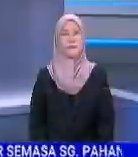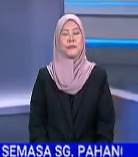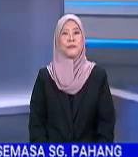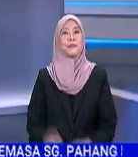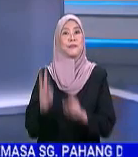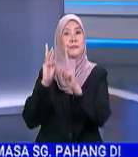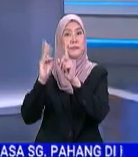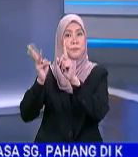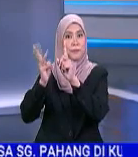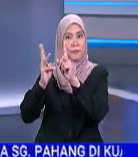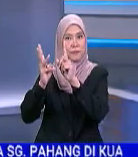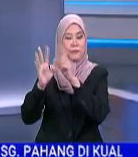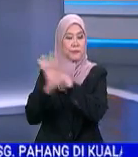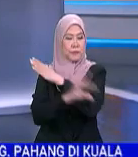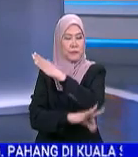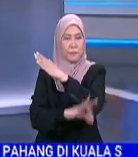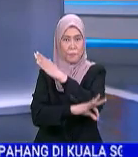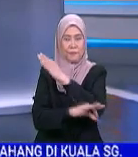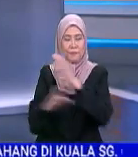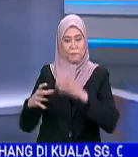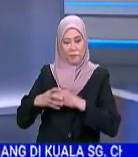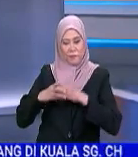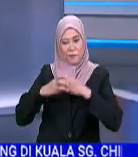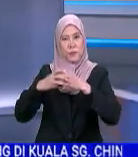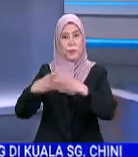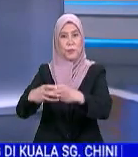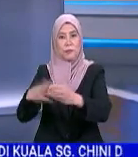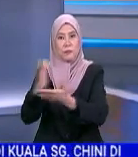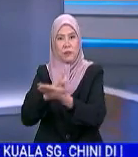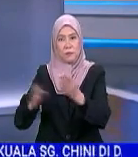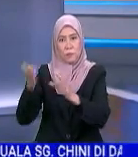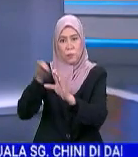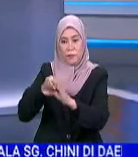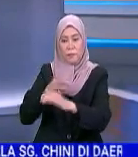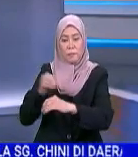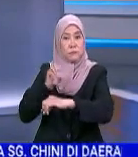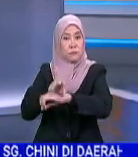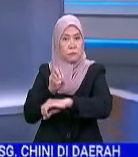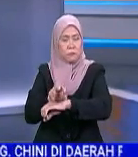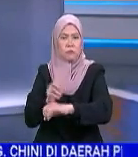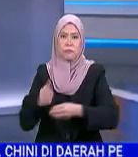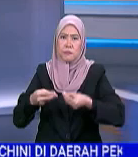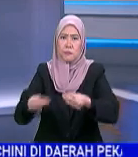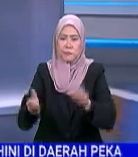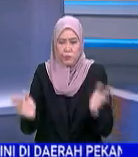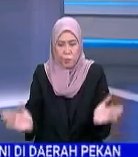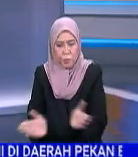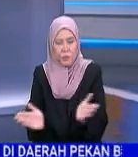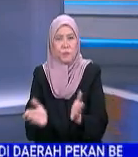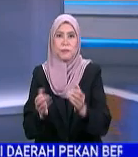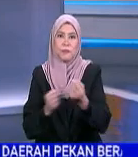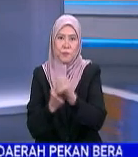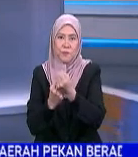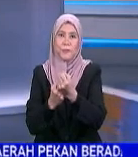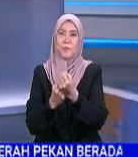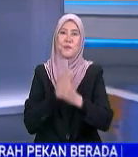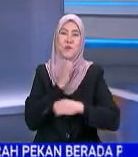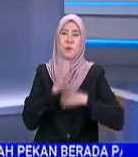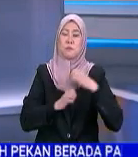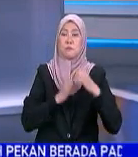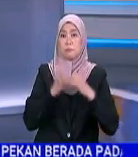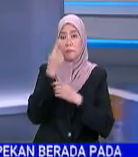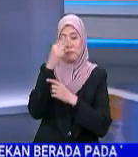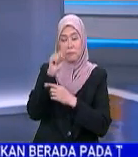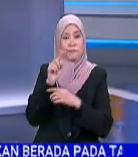Jabatan Kebajikan Masyarakat Negeri Sembilan menggerakkan pasukan bahagian psikologi dan kaunseling memberi sokongan emosi dan psikologikal kepada penduduk